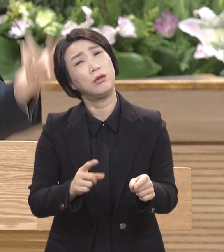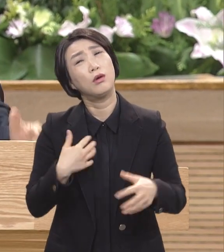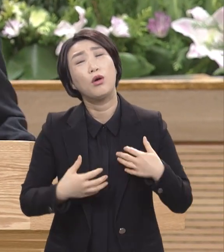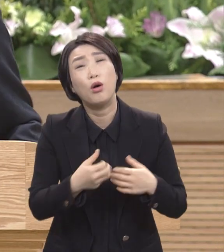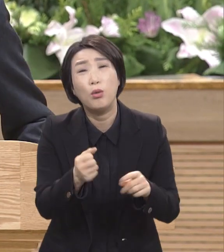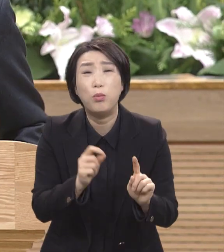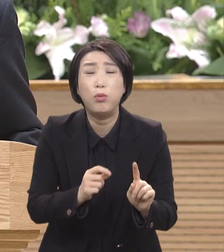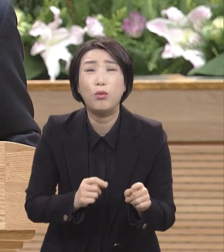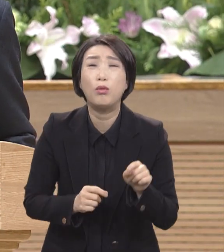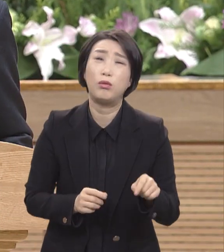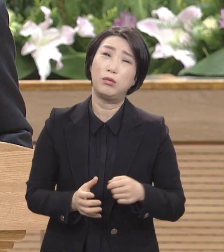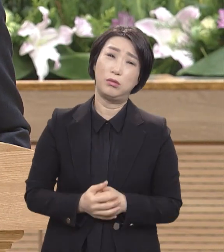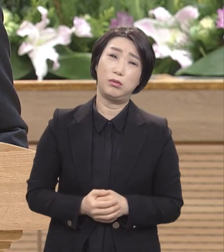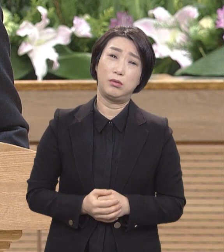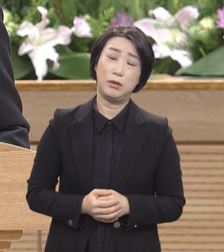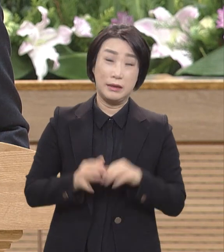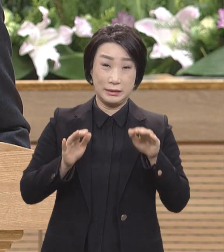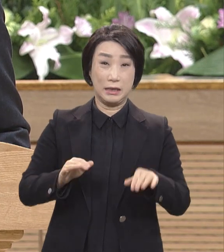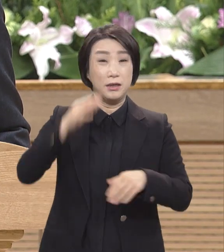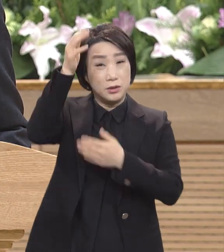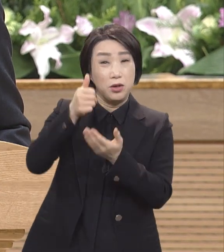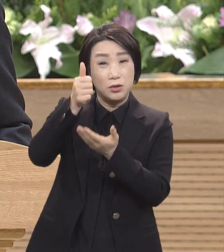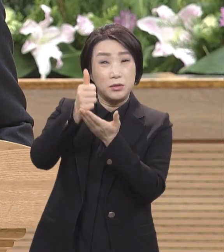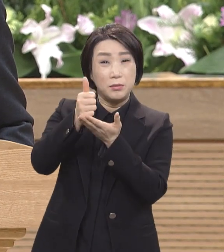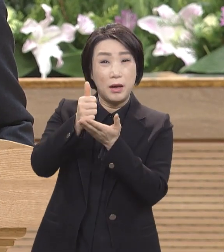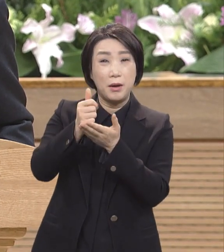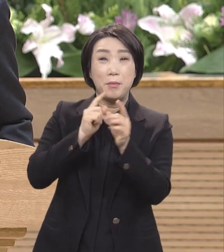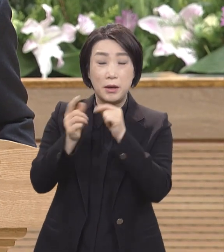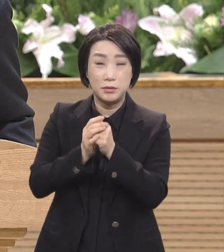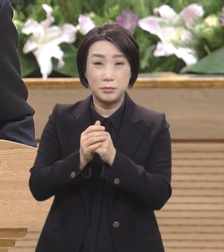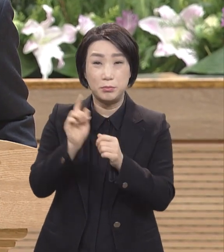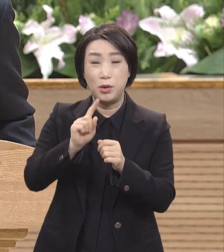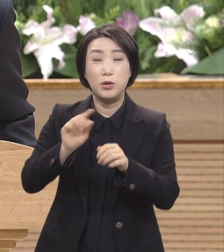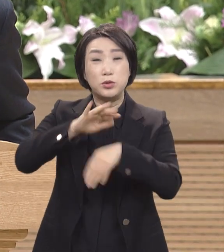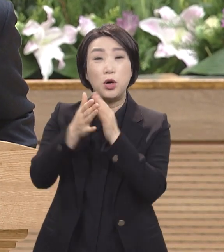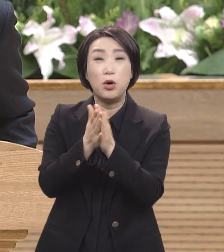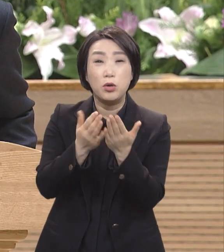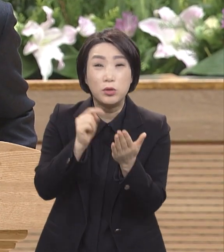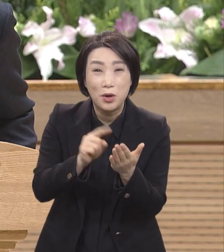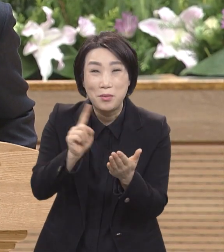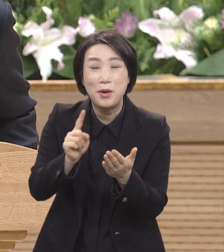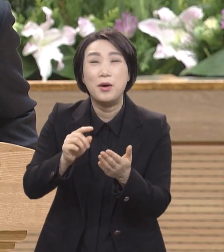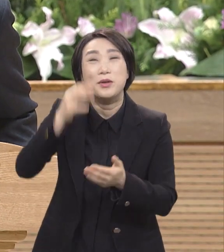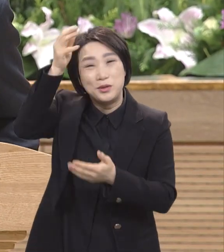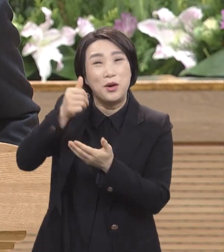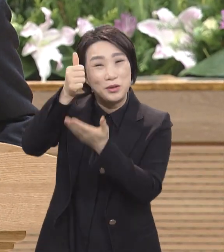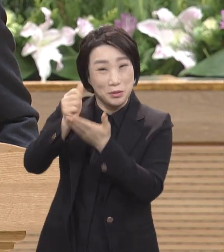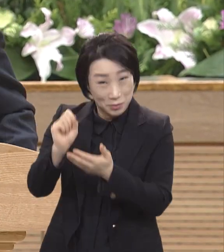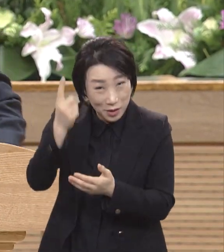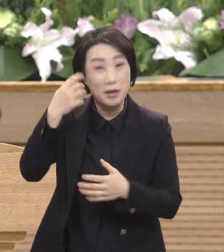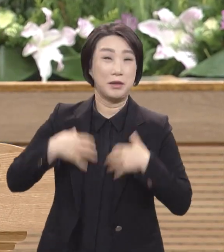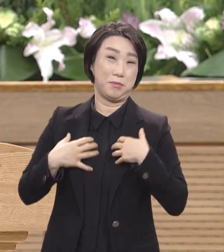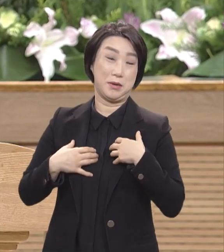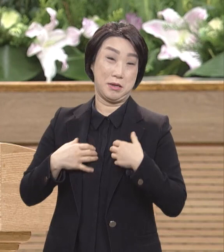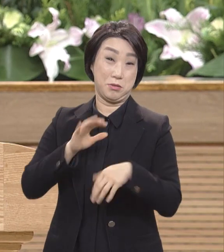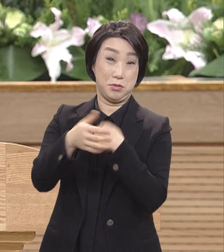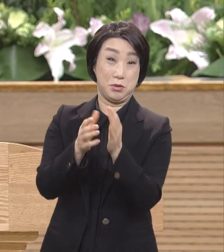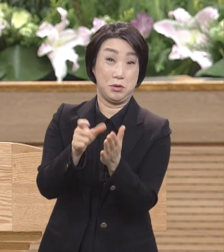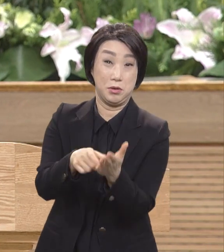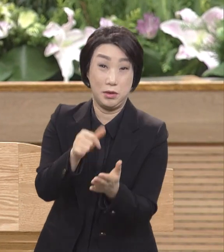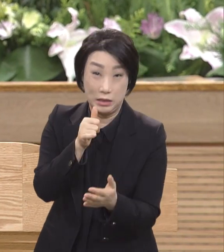뭘로 기뻐해? 그래서 성경은 성령으로 기뻐하라는 거예요. 응?